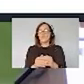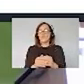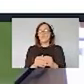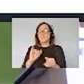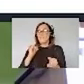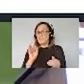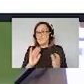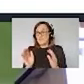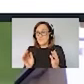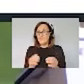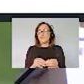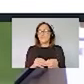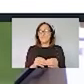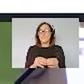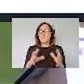w jaki sposób